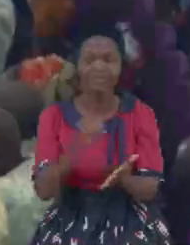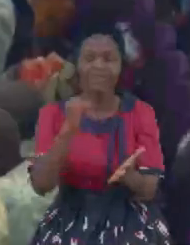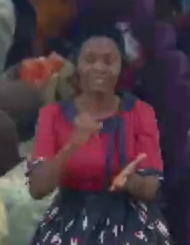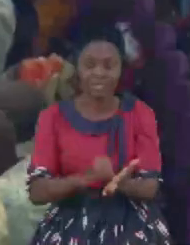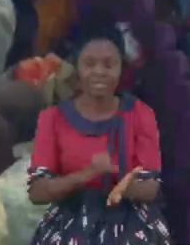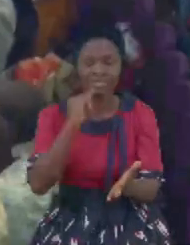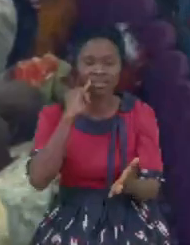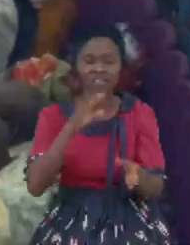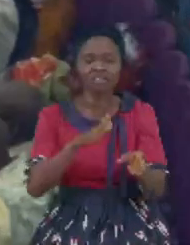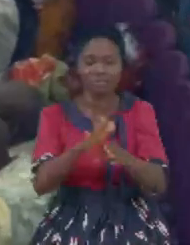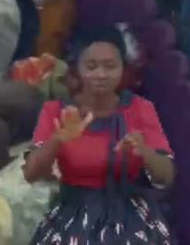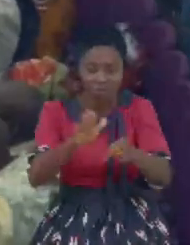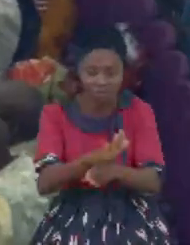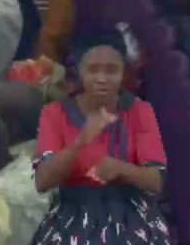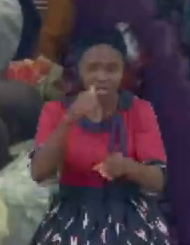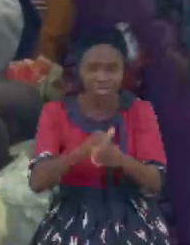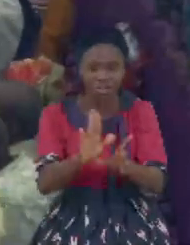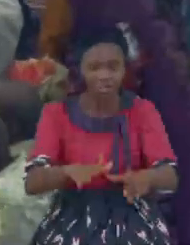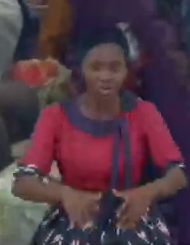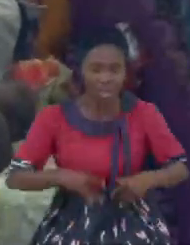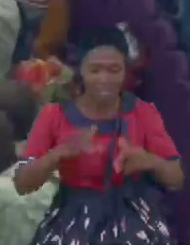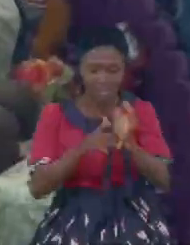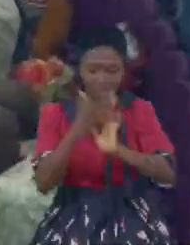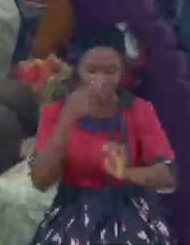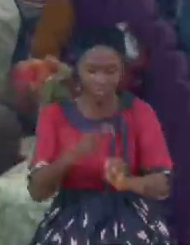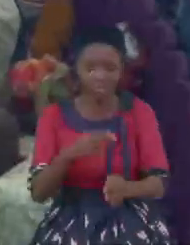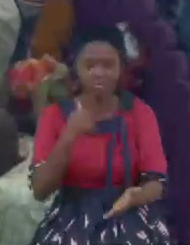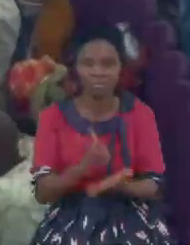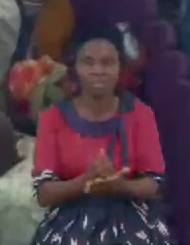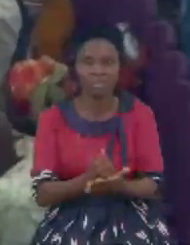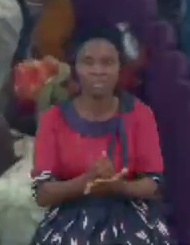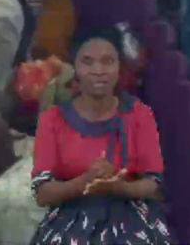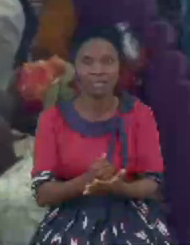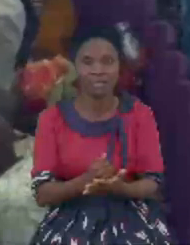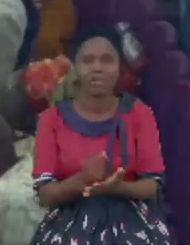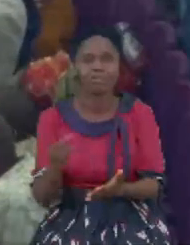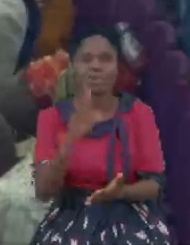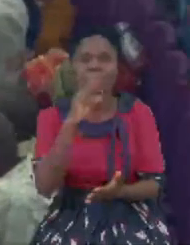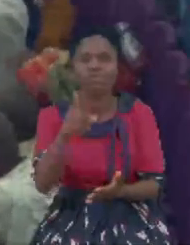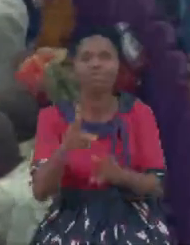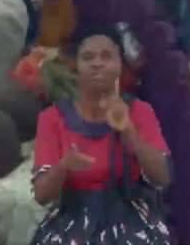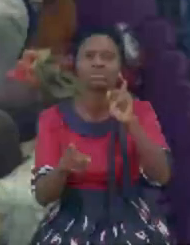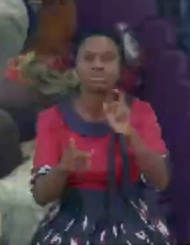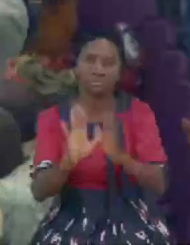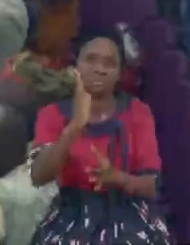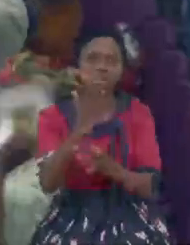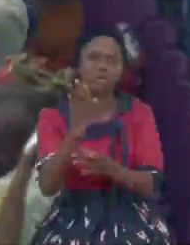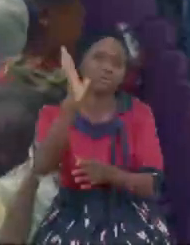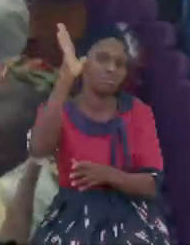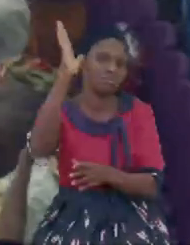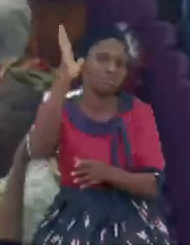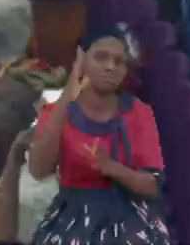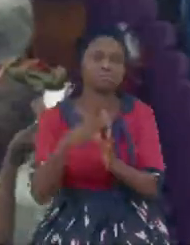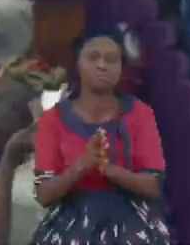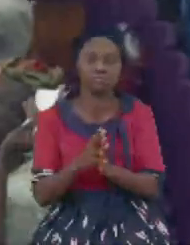C'est accompli dans votre vie au nom de Jésus-Christ. où êtes-vous? Levez la main